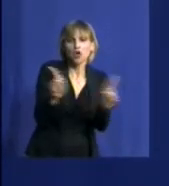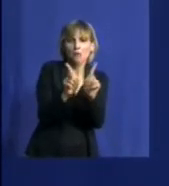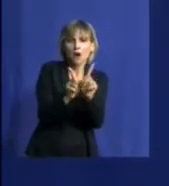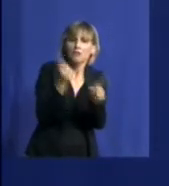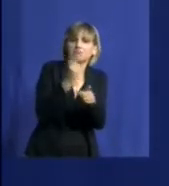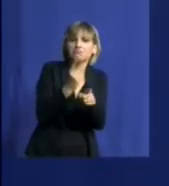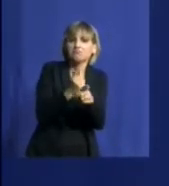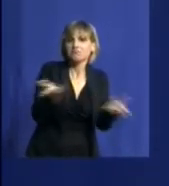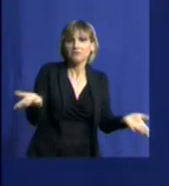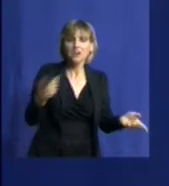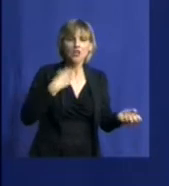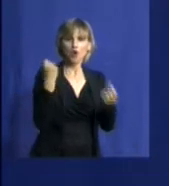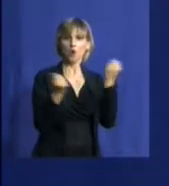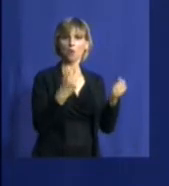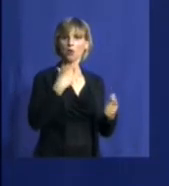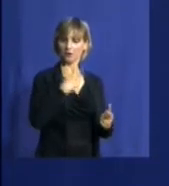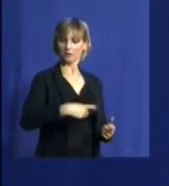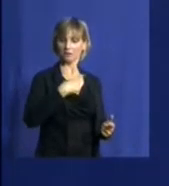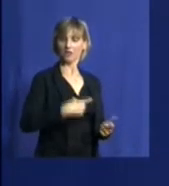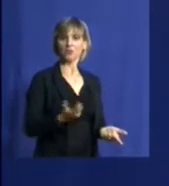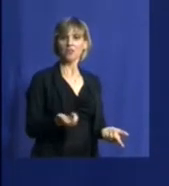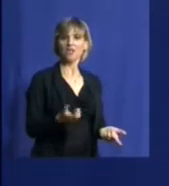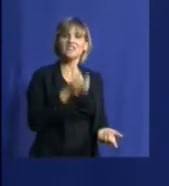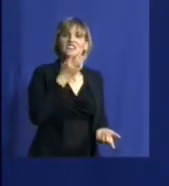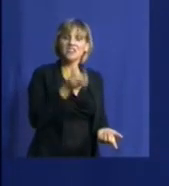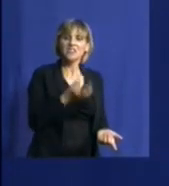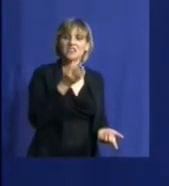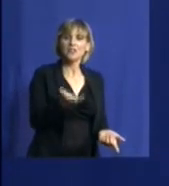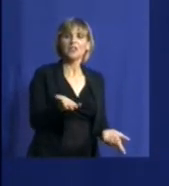fa parte del mio carattere comportarmi in un certo modo. E